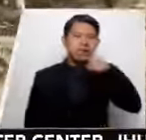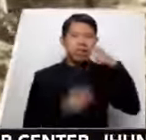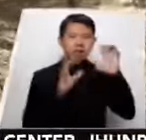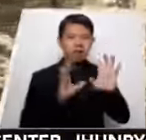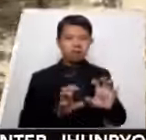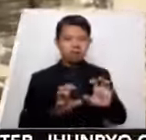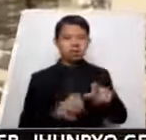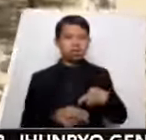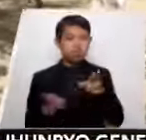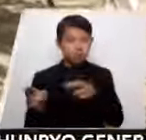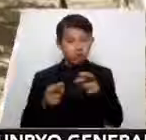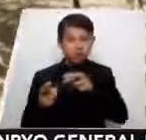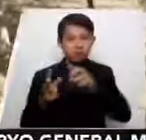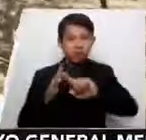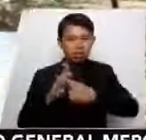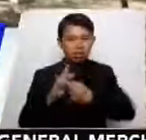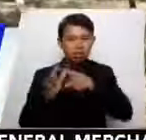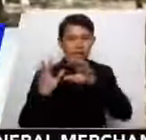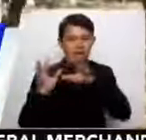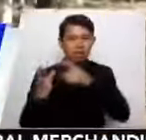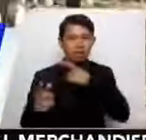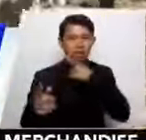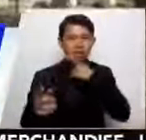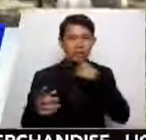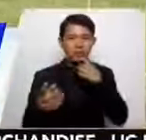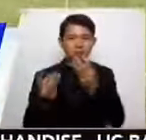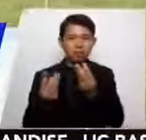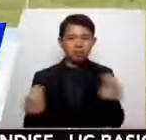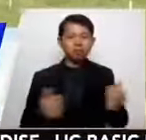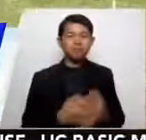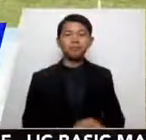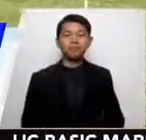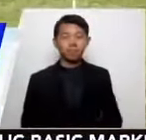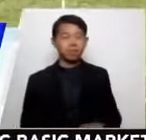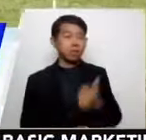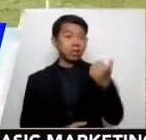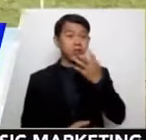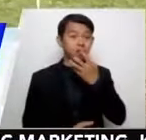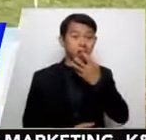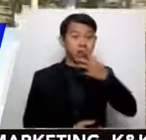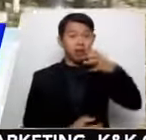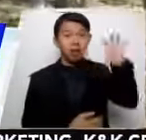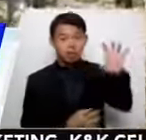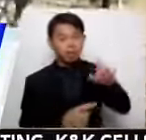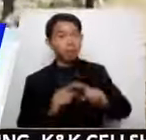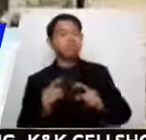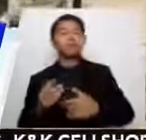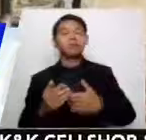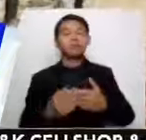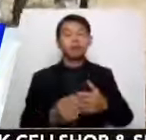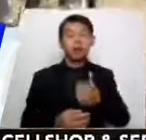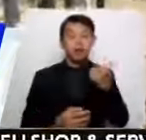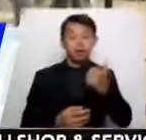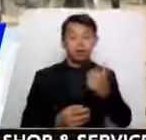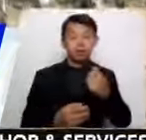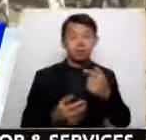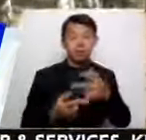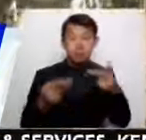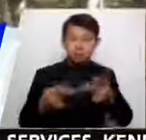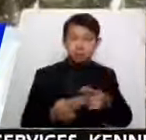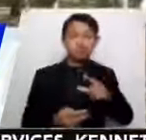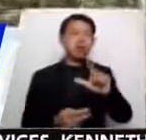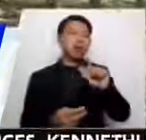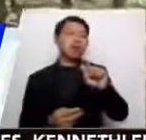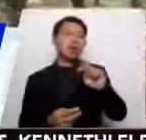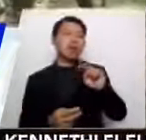Kung kalbaryo sa iba ang mainit na panahon, biyaya naman ito sa ilang tagabawang La Union. Tuloy-tuloy kasi ang pamumunga ng mga uba